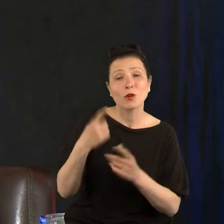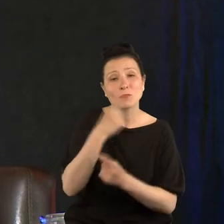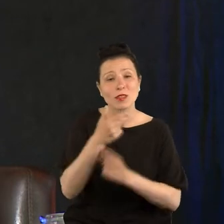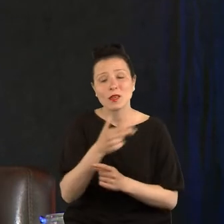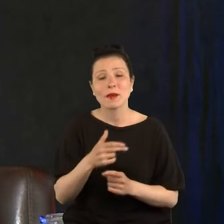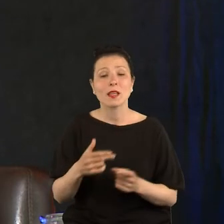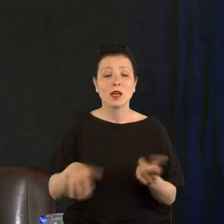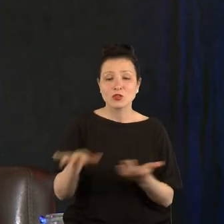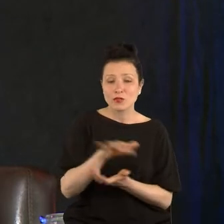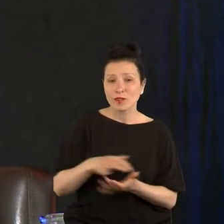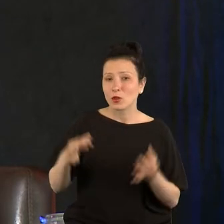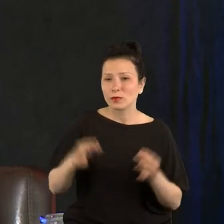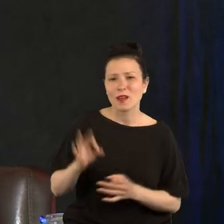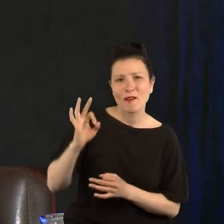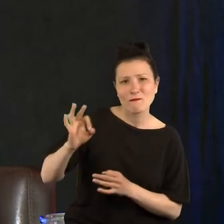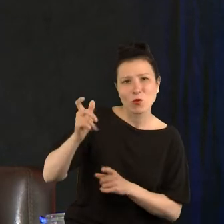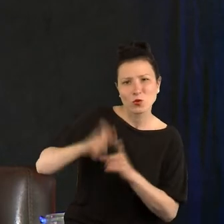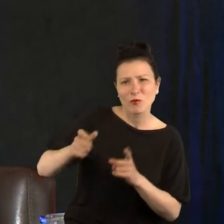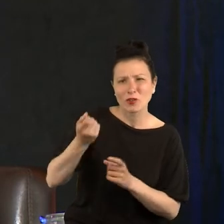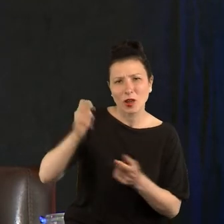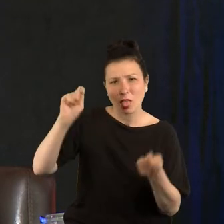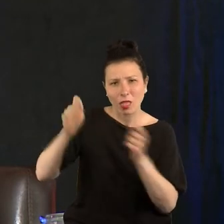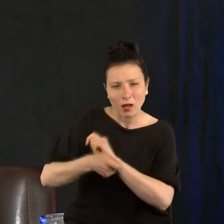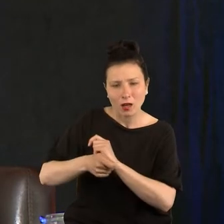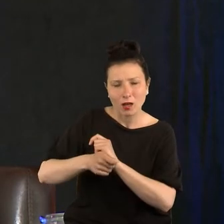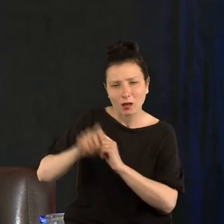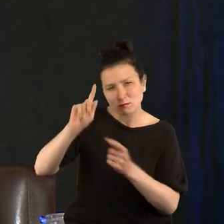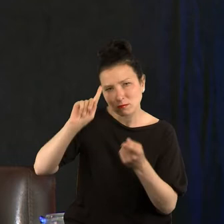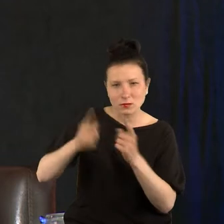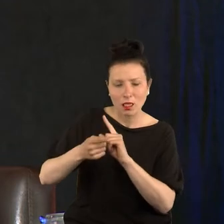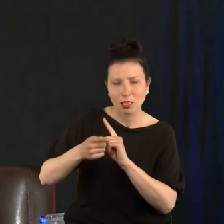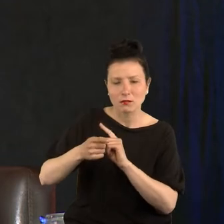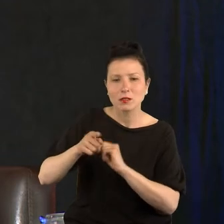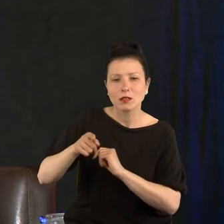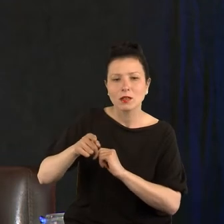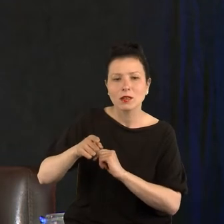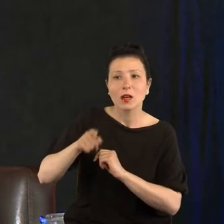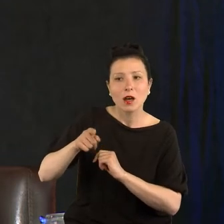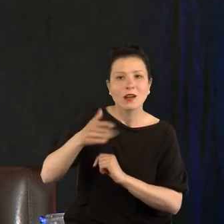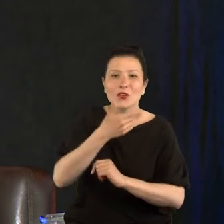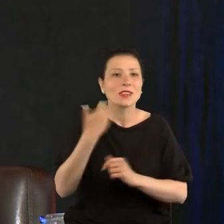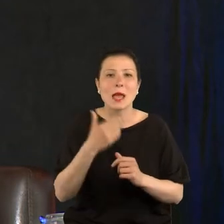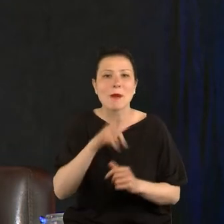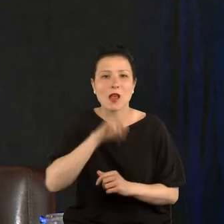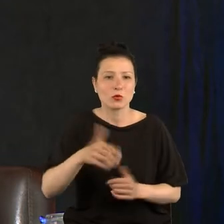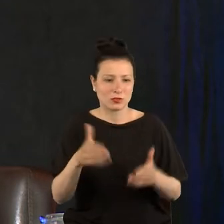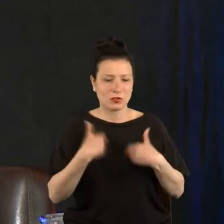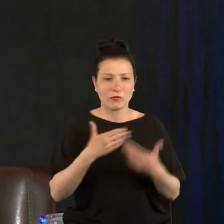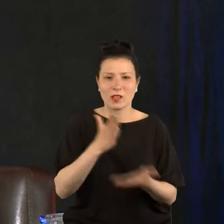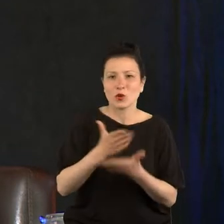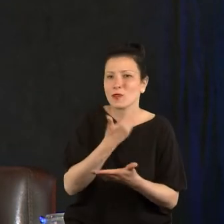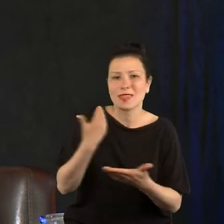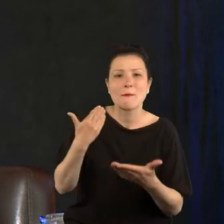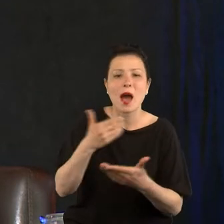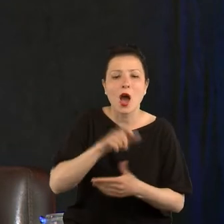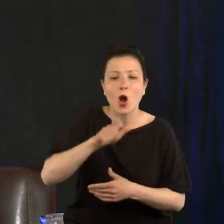jego słowa trochę są przekręcane i tam pojawia się takie stwierdzenie, że nie ma ludzi zdrowych, tylko są